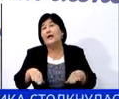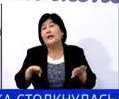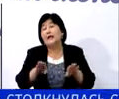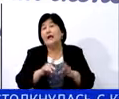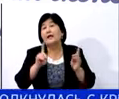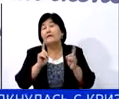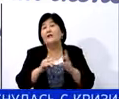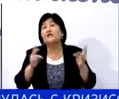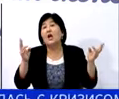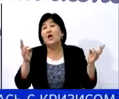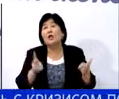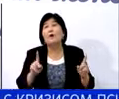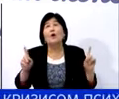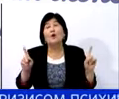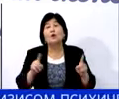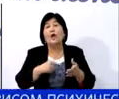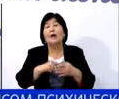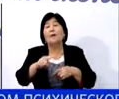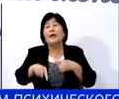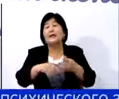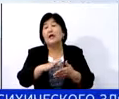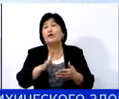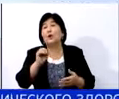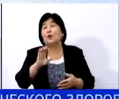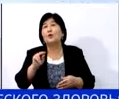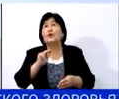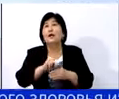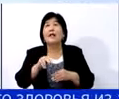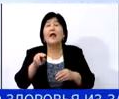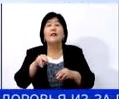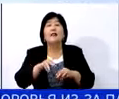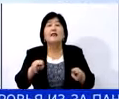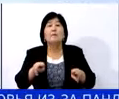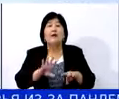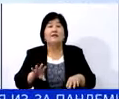встречи необходимы, чтобы определить дальнейший курс работы неправительственных организаций области.